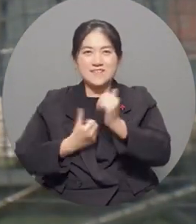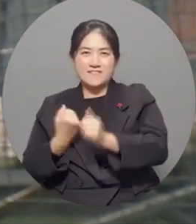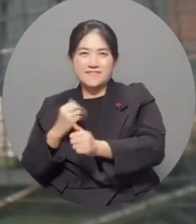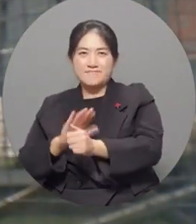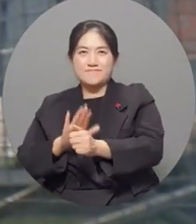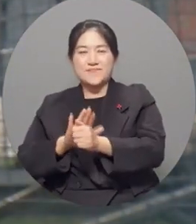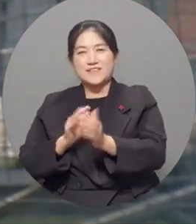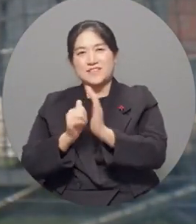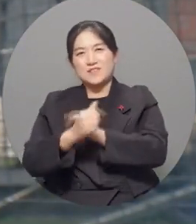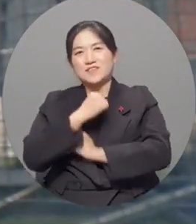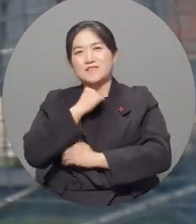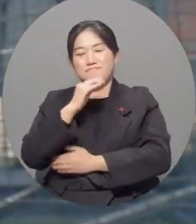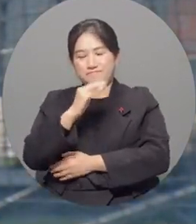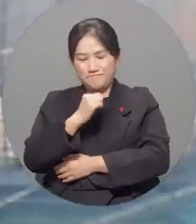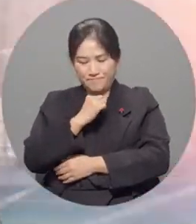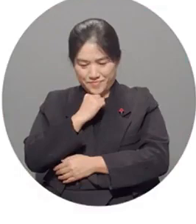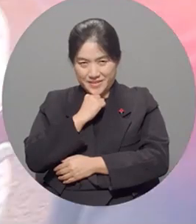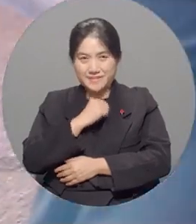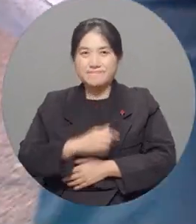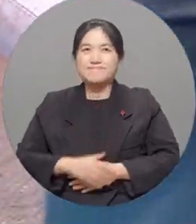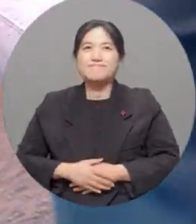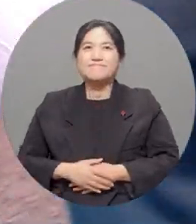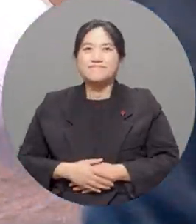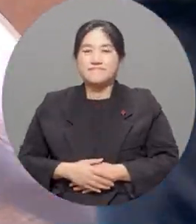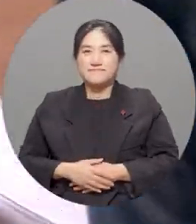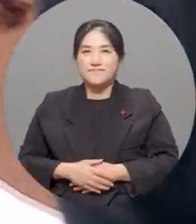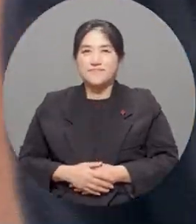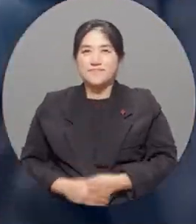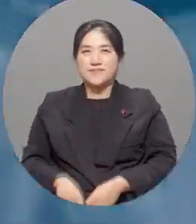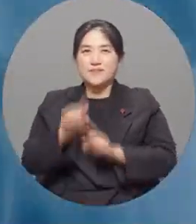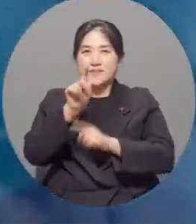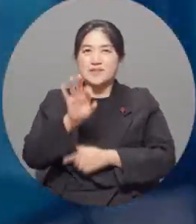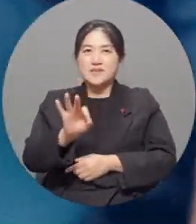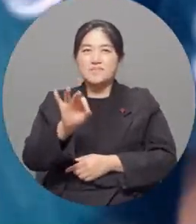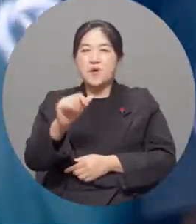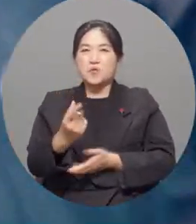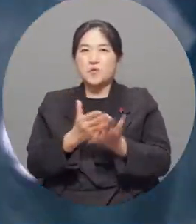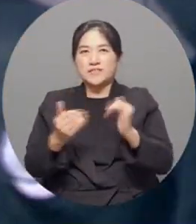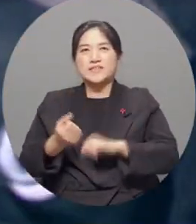선수가 되겠습니다. 감사합니다. MBC 뉴스 김영노입니다.